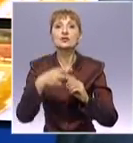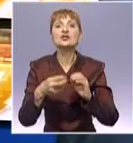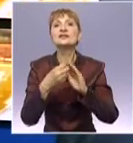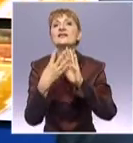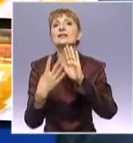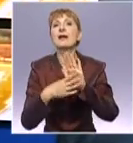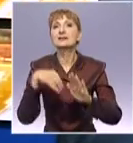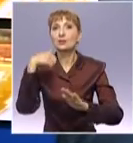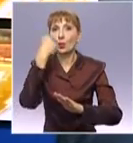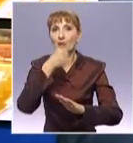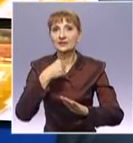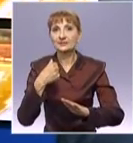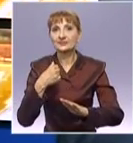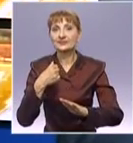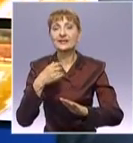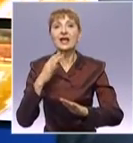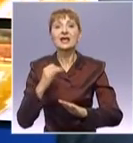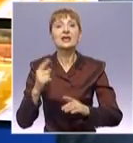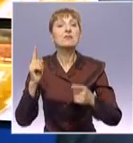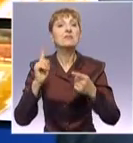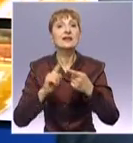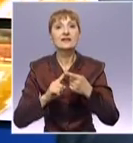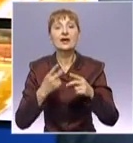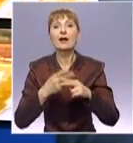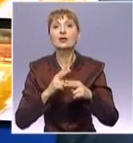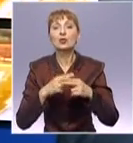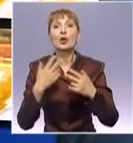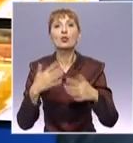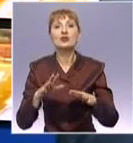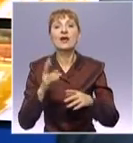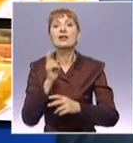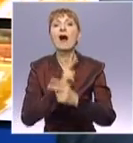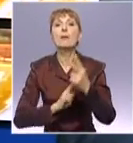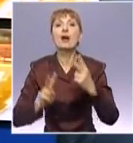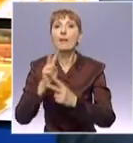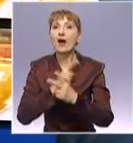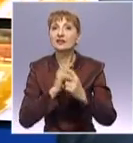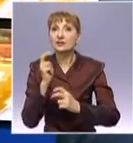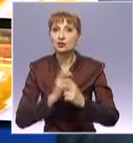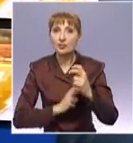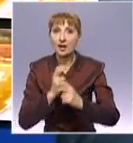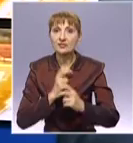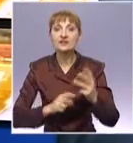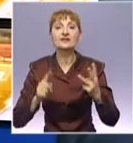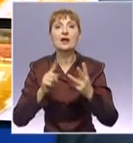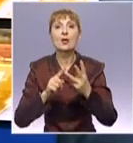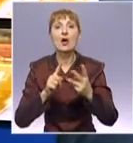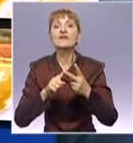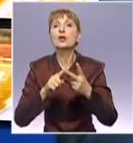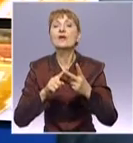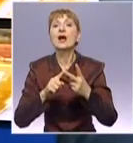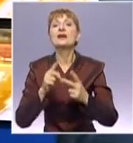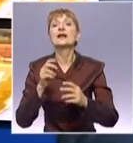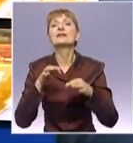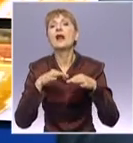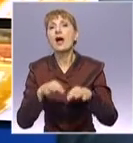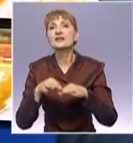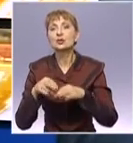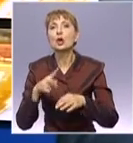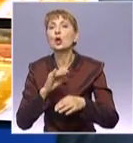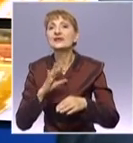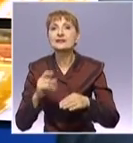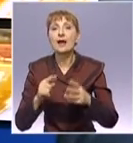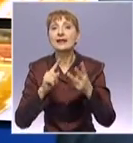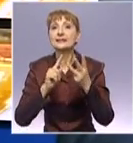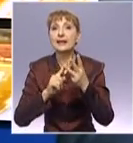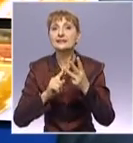2015-2019 годы. И первое, которое отмечаю, это обрабатывающая промышленность, второе – это транспорт и логистика, и третье –